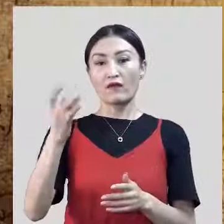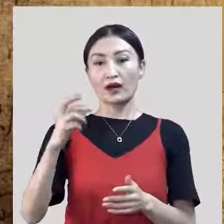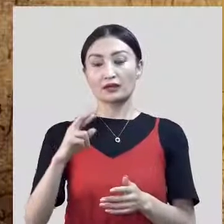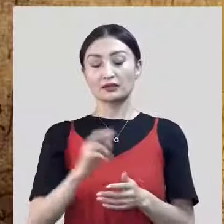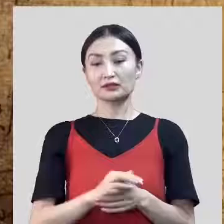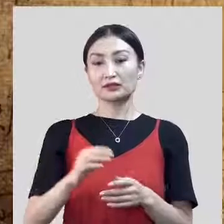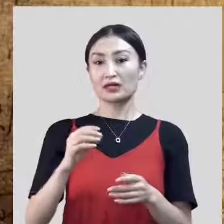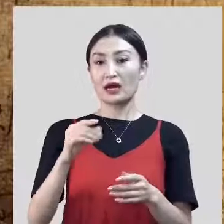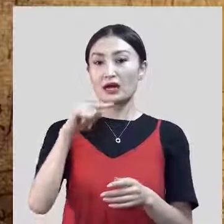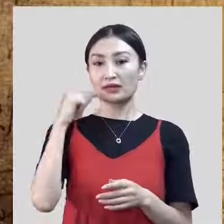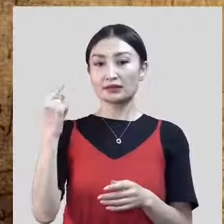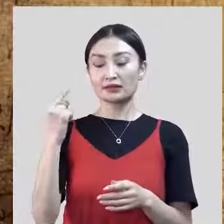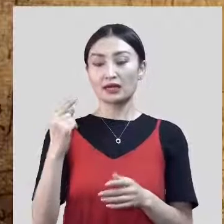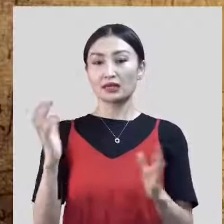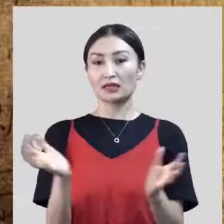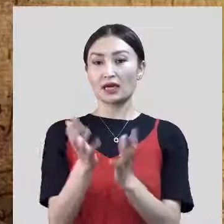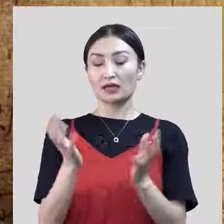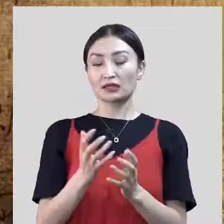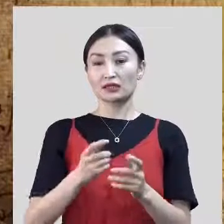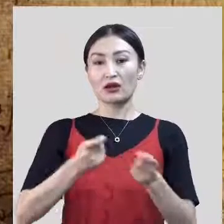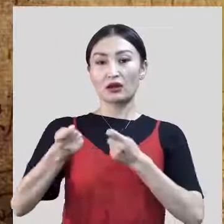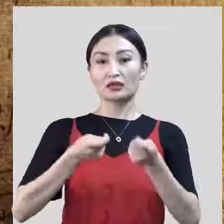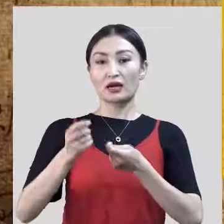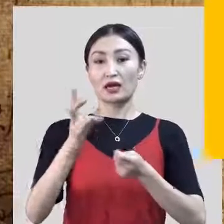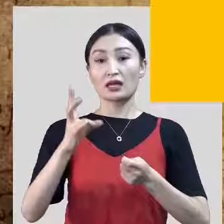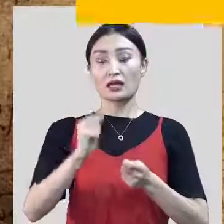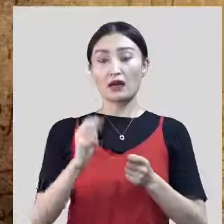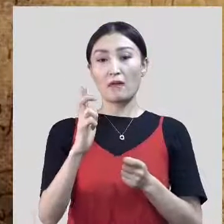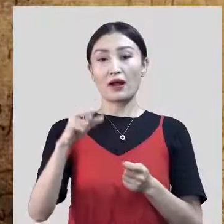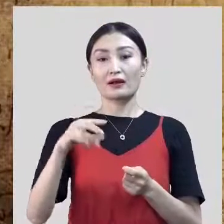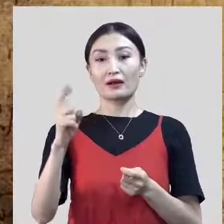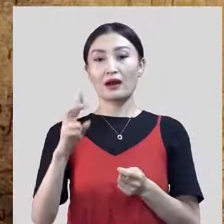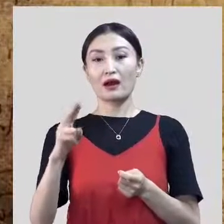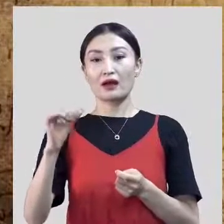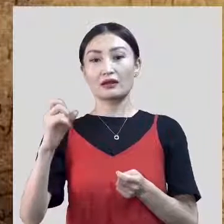лотарингии россия сохранение господство на балканах